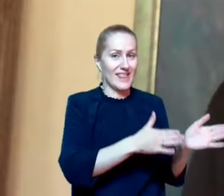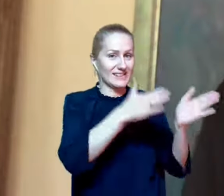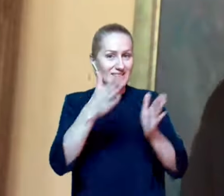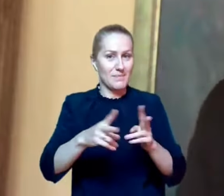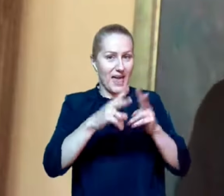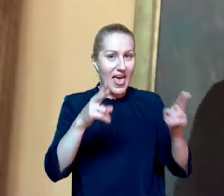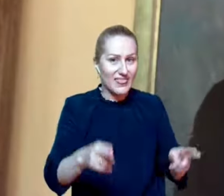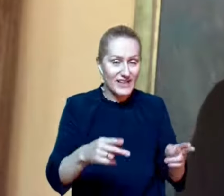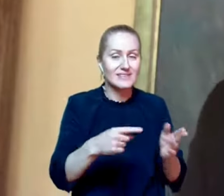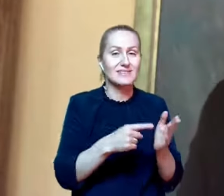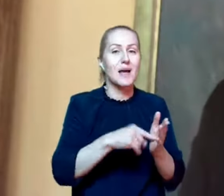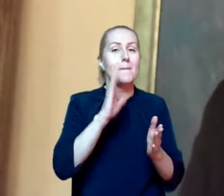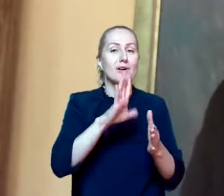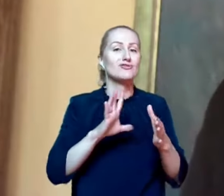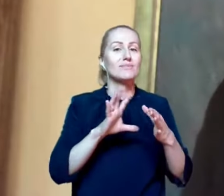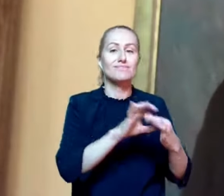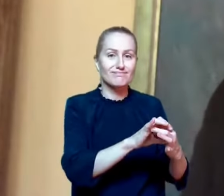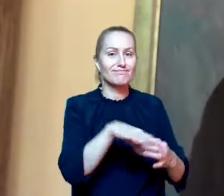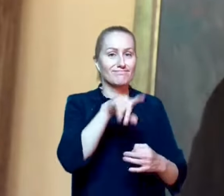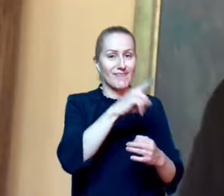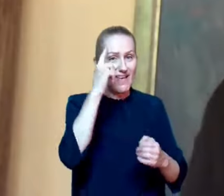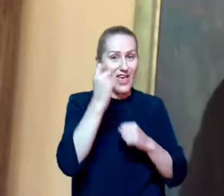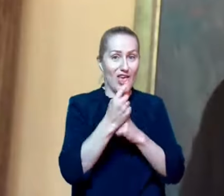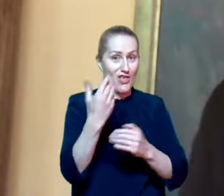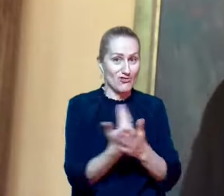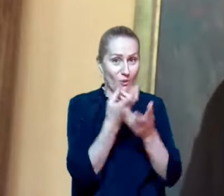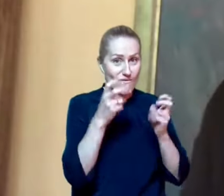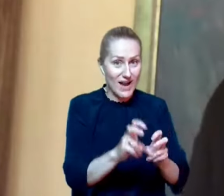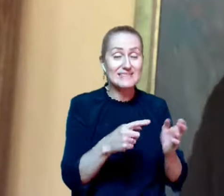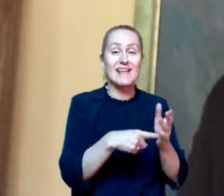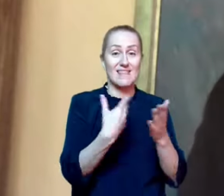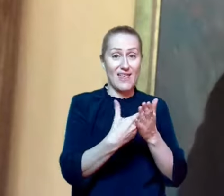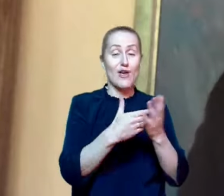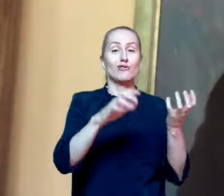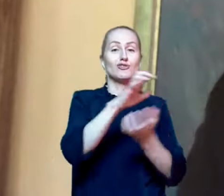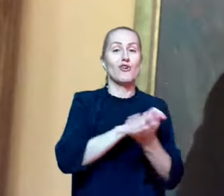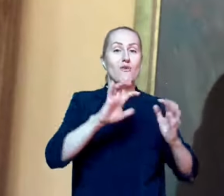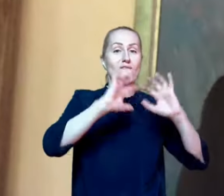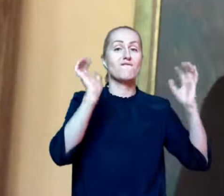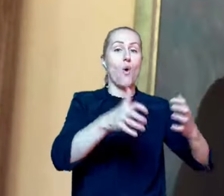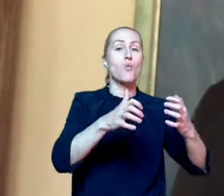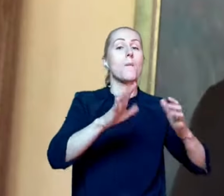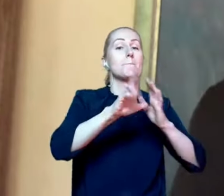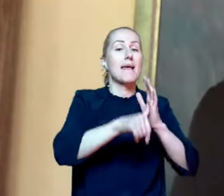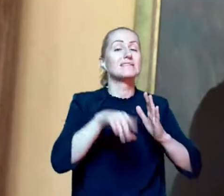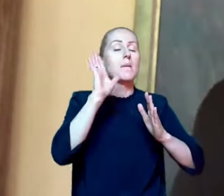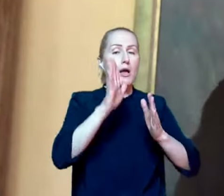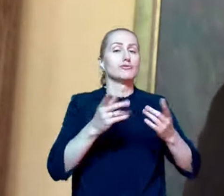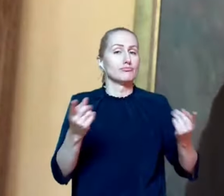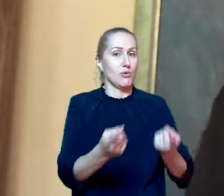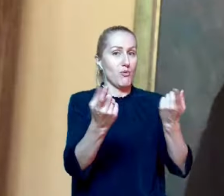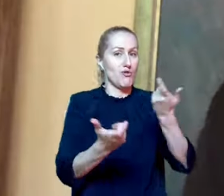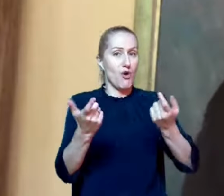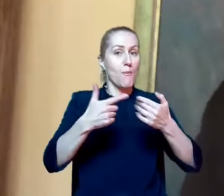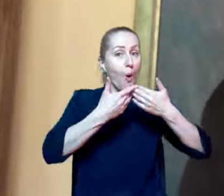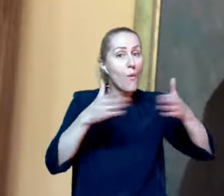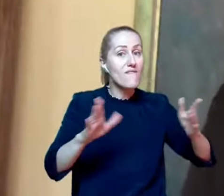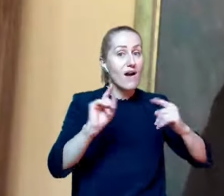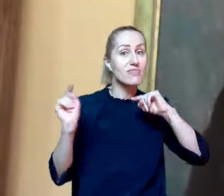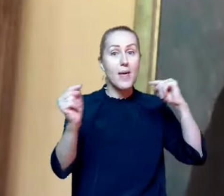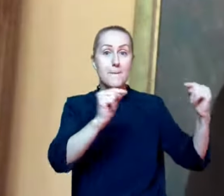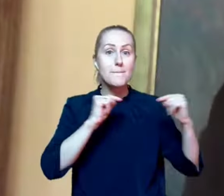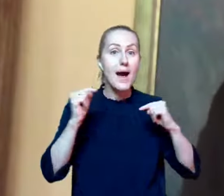dotyczyła innowacji, to Światowe Forum Miejskie będzie promować otwartą debatę na